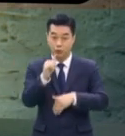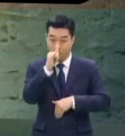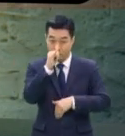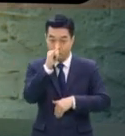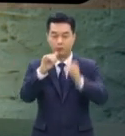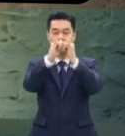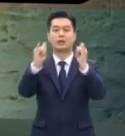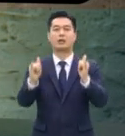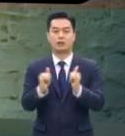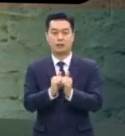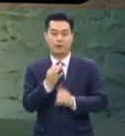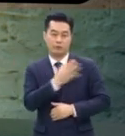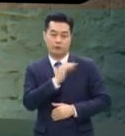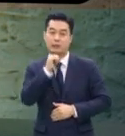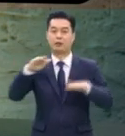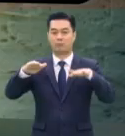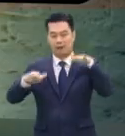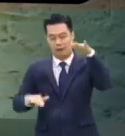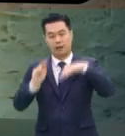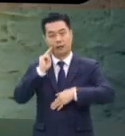양극화는 더욱 심해졌습니다